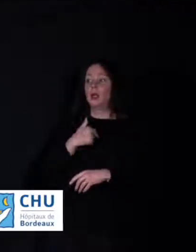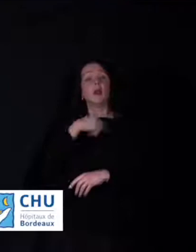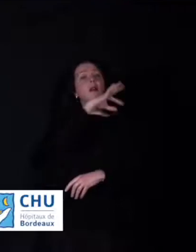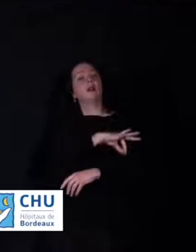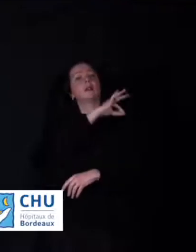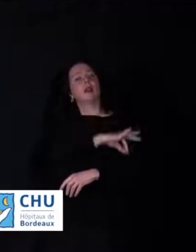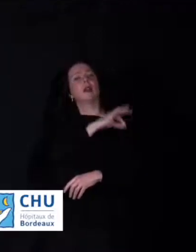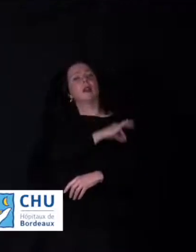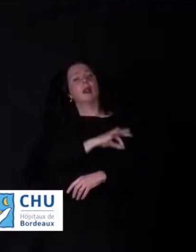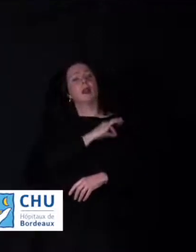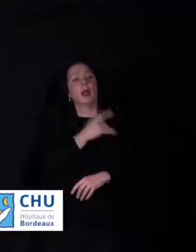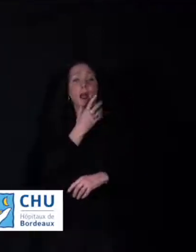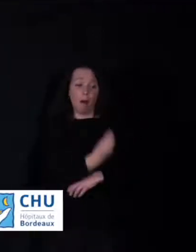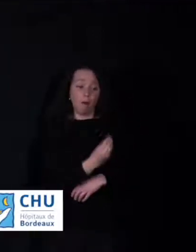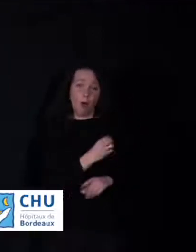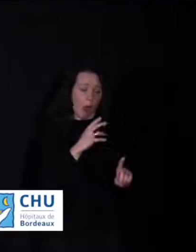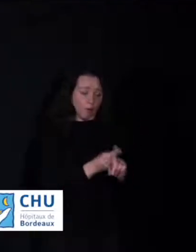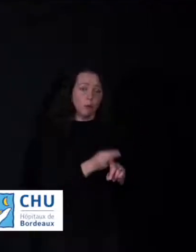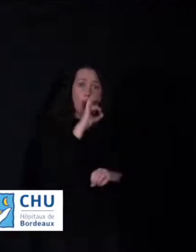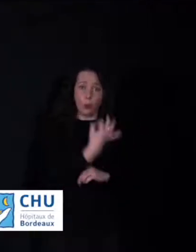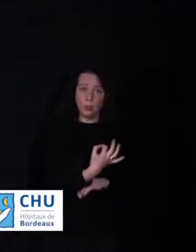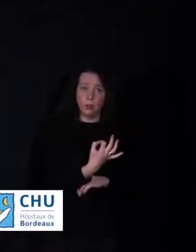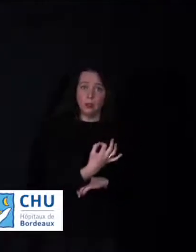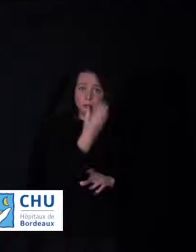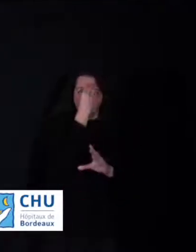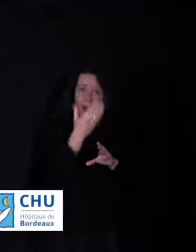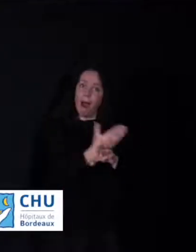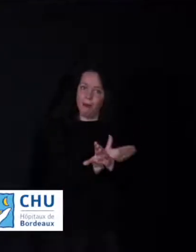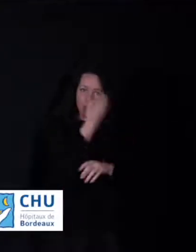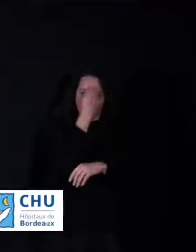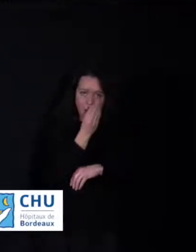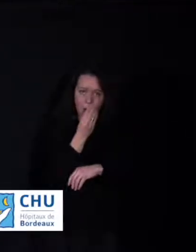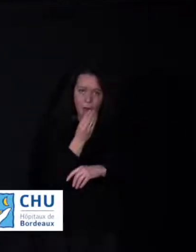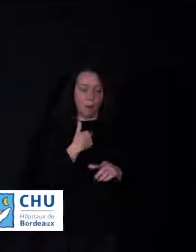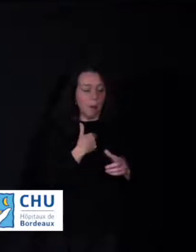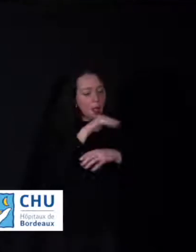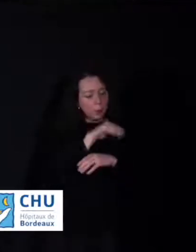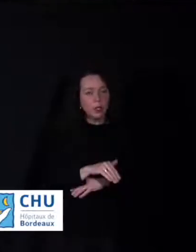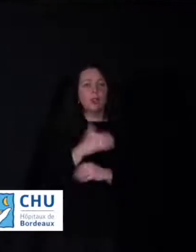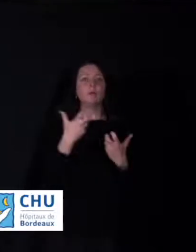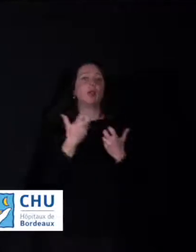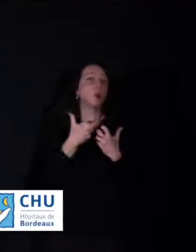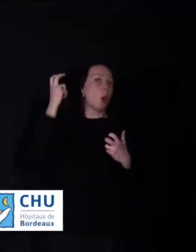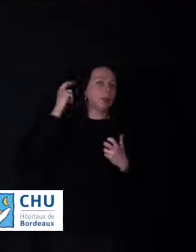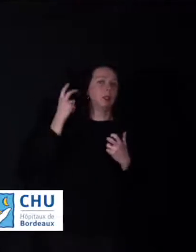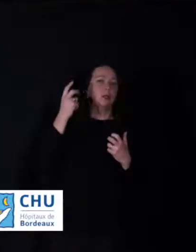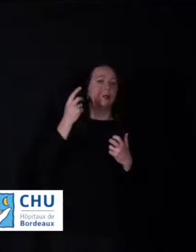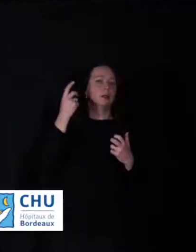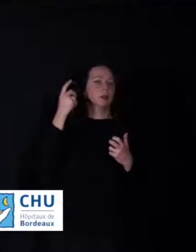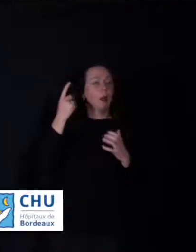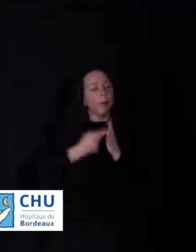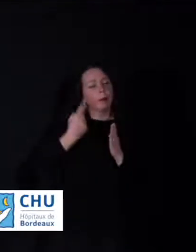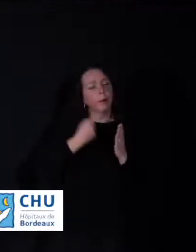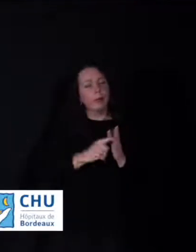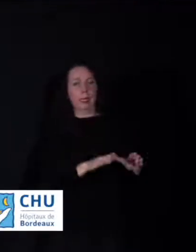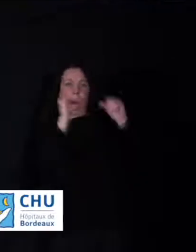vacciner mon petit enfant. Je vais le prévenir en le vaccinant du pneumocoque, par exemple, des otites à répétition. Et quand il